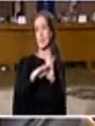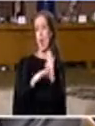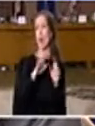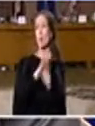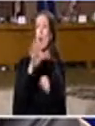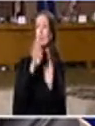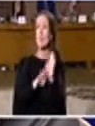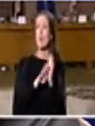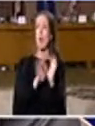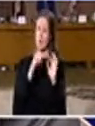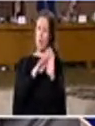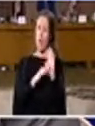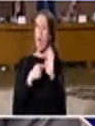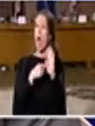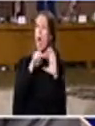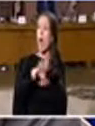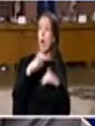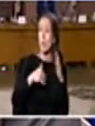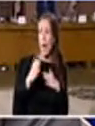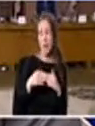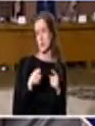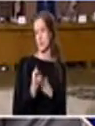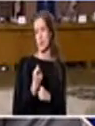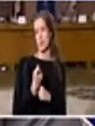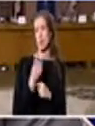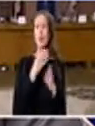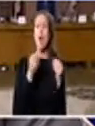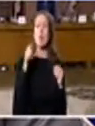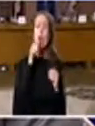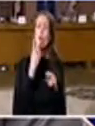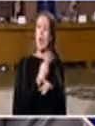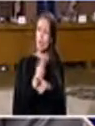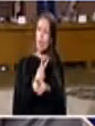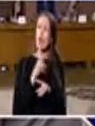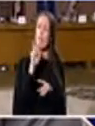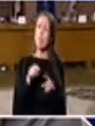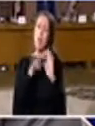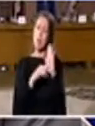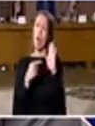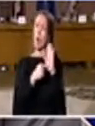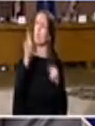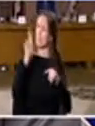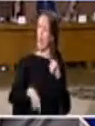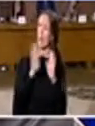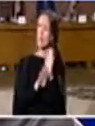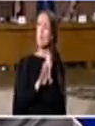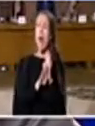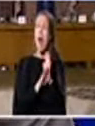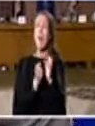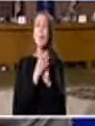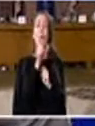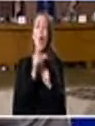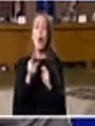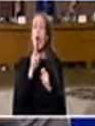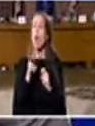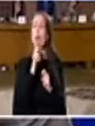u praksi. Većina zemalja ima usvojene zakone kojima se zabranjuje diskriminacija, ali broj žrtava koje